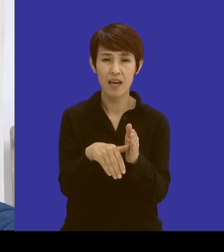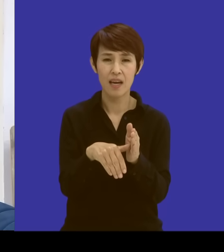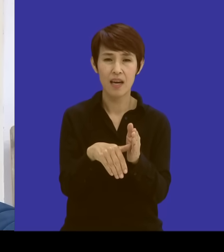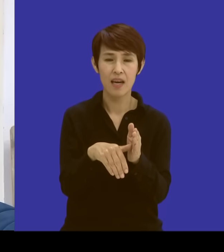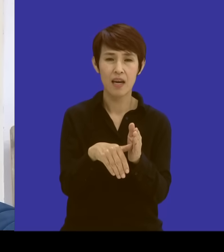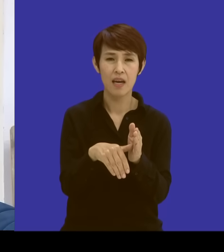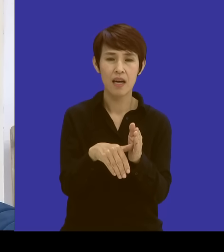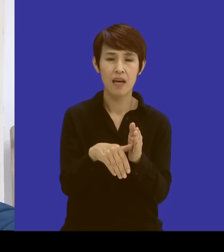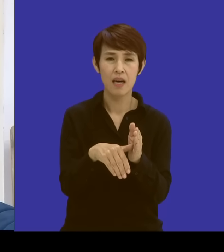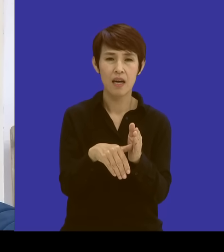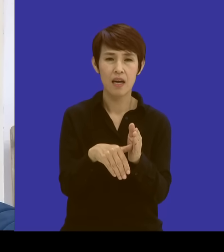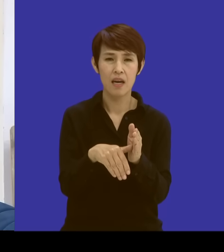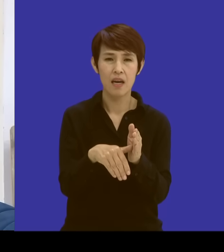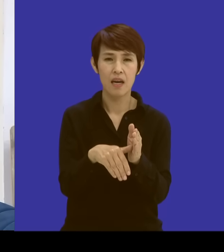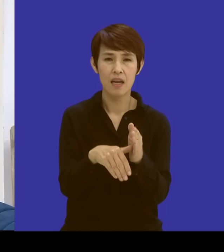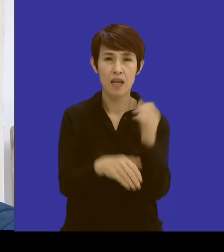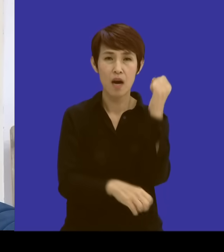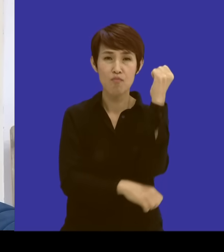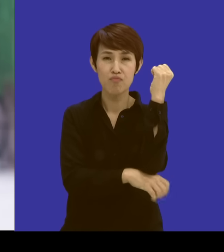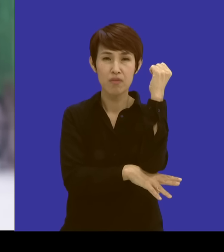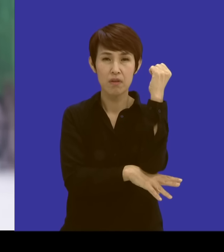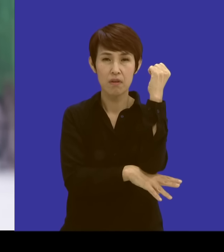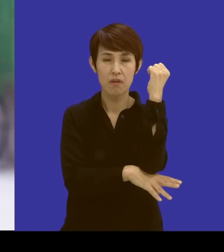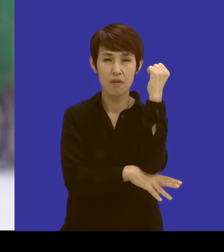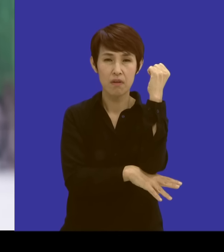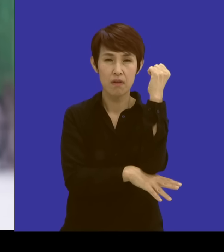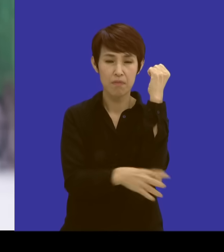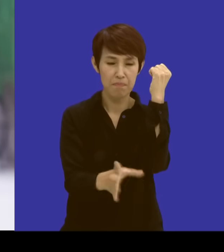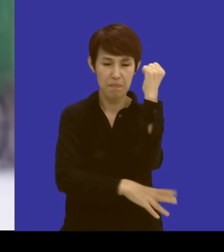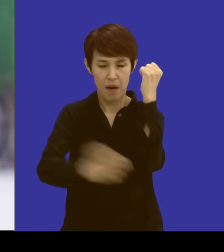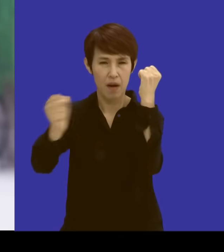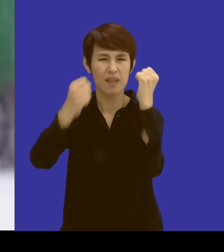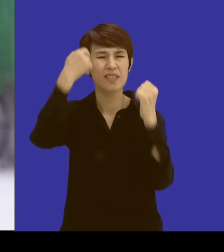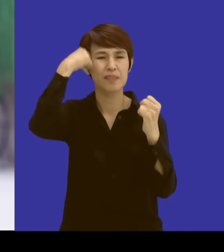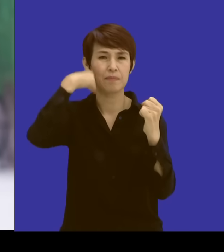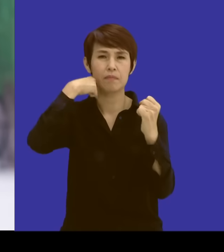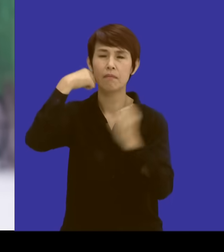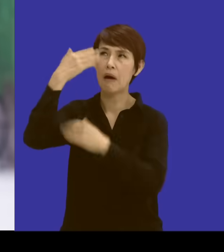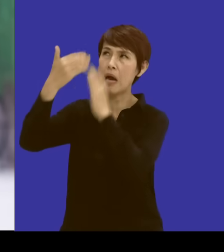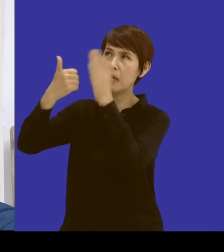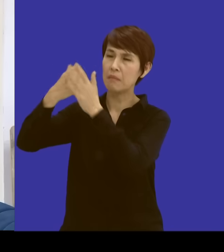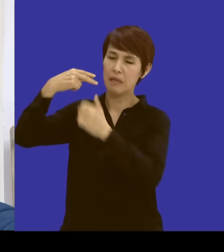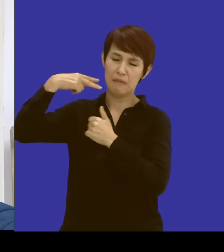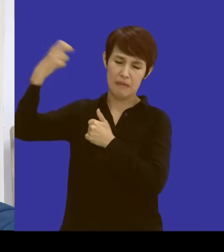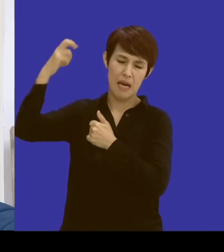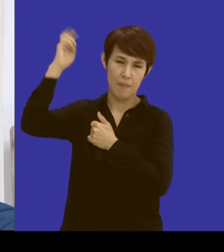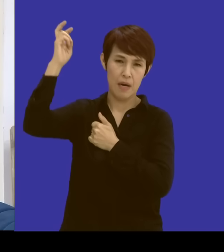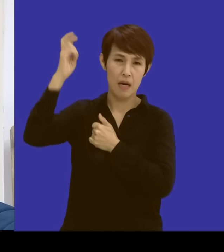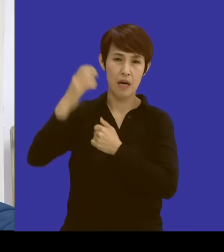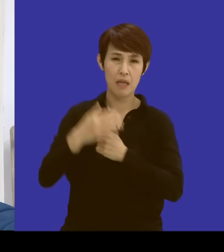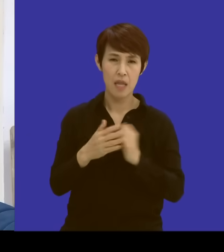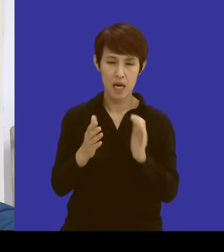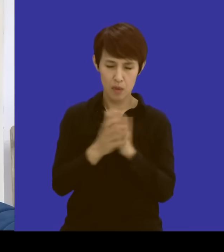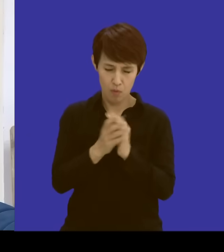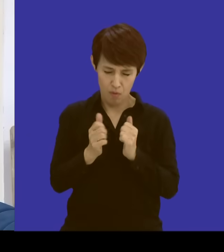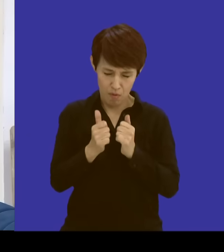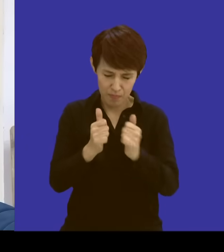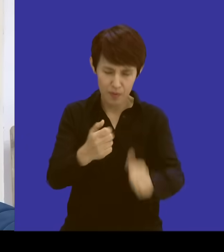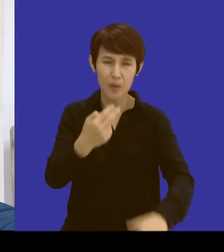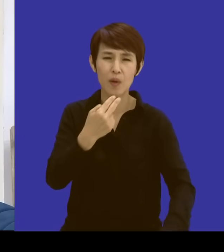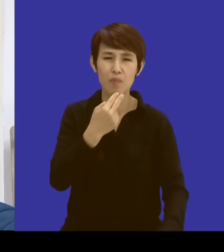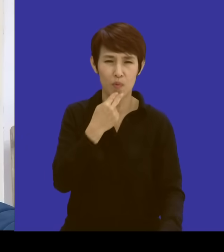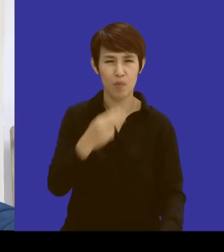뿌리 뽑힌 존재 같았어요. 이제 하나님도 나를 싫어하실 거다. 왜냐하면 내가 예전처럼 기도하지도 않고